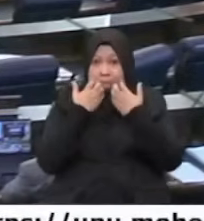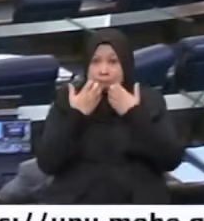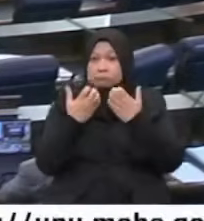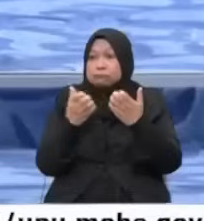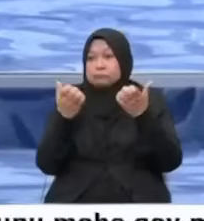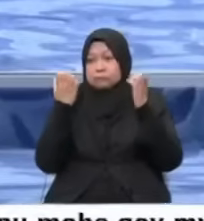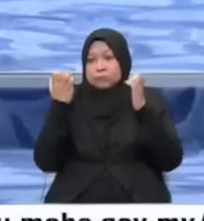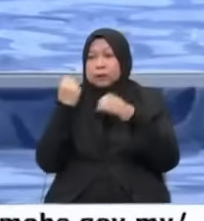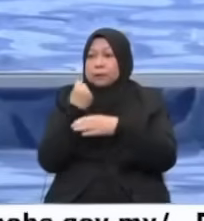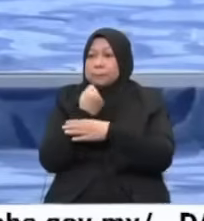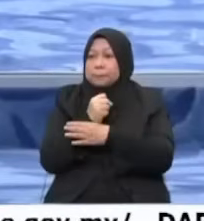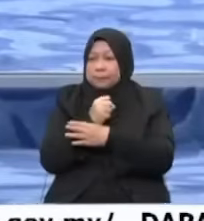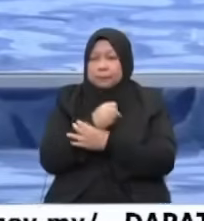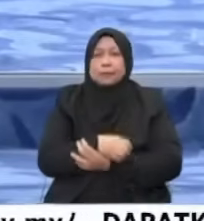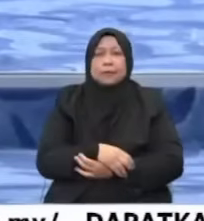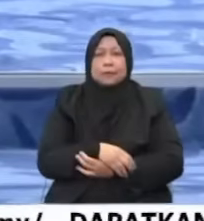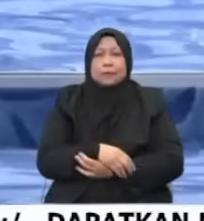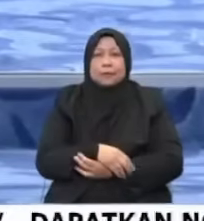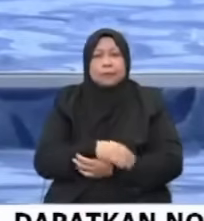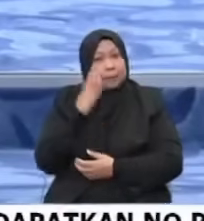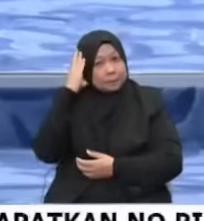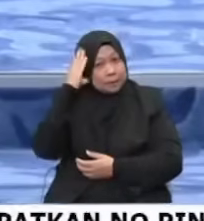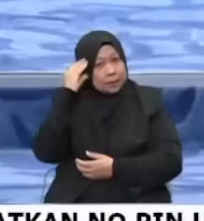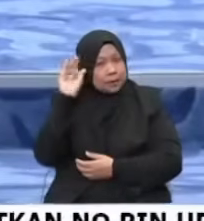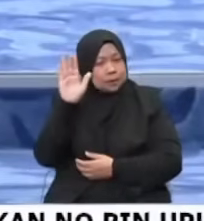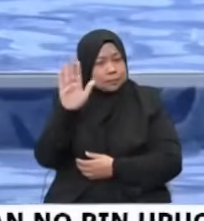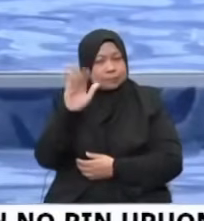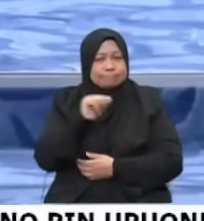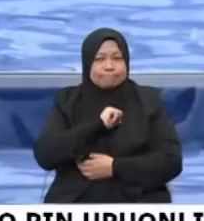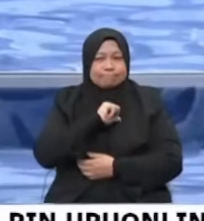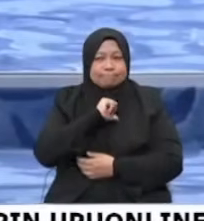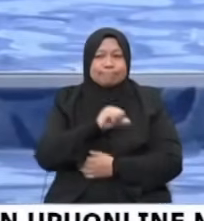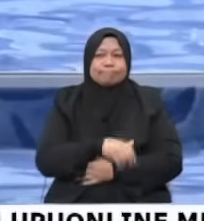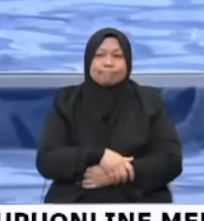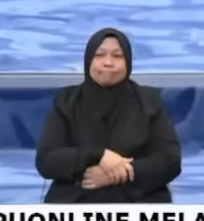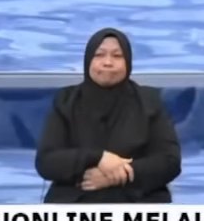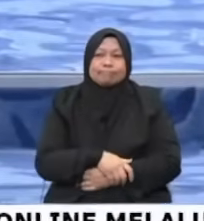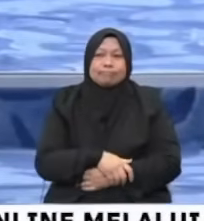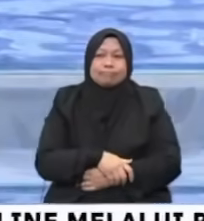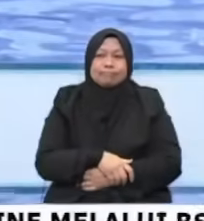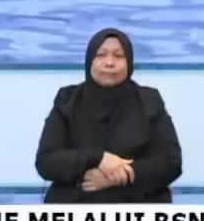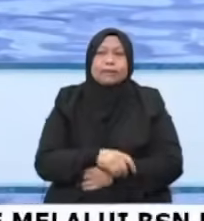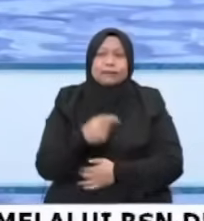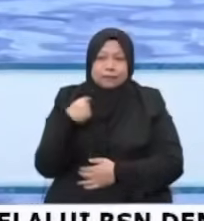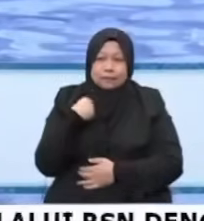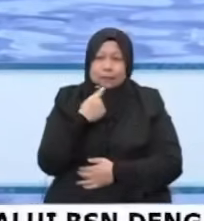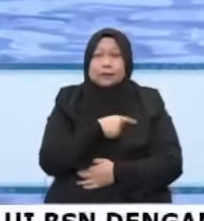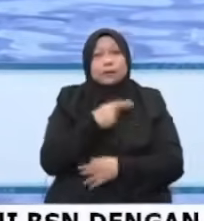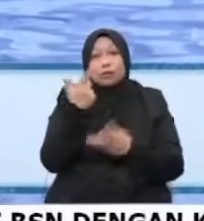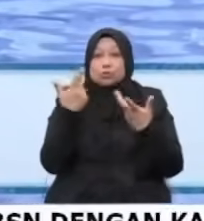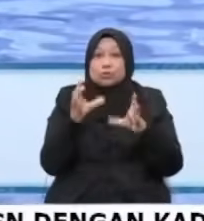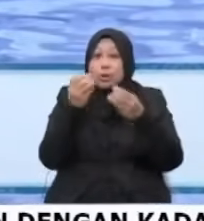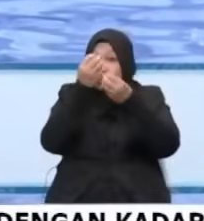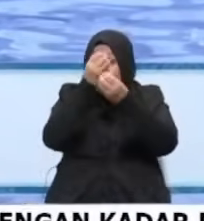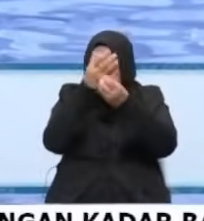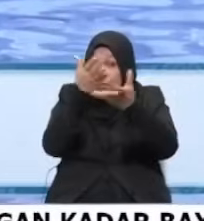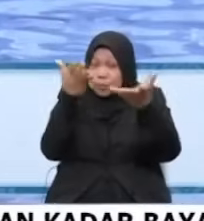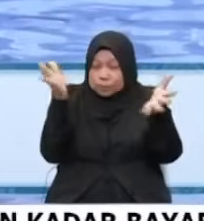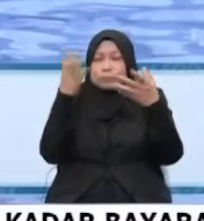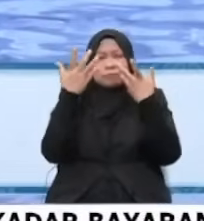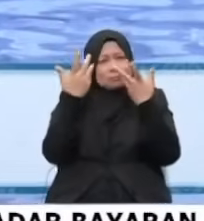soal pelaburan ini berdasarkan pengalaman beliau sendiri Kita sudah umumkan